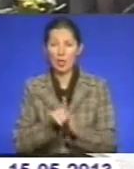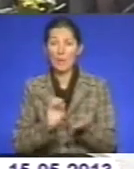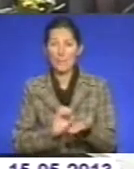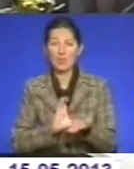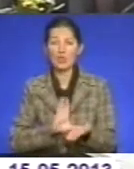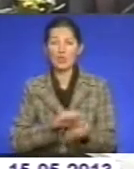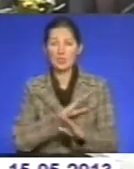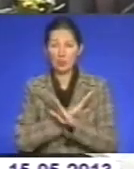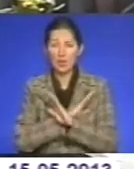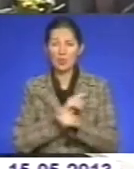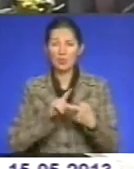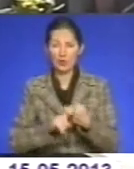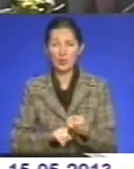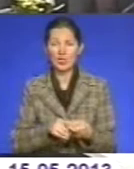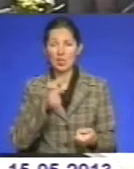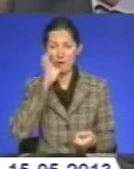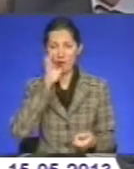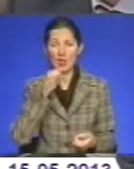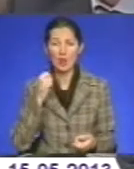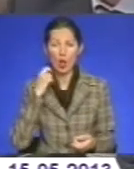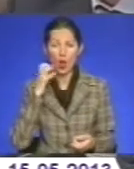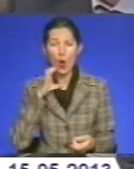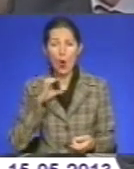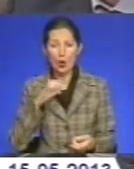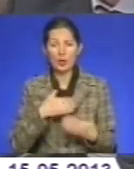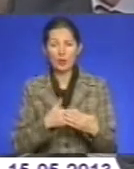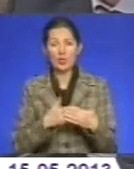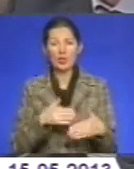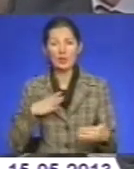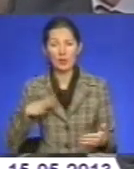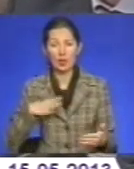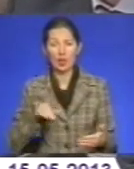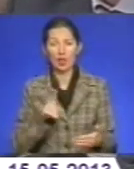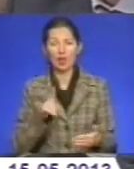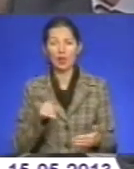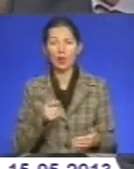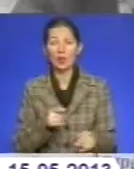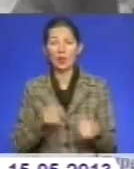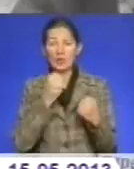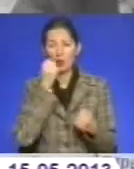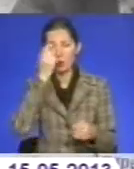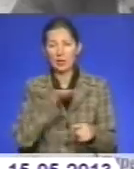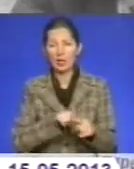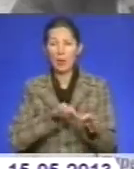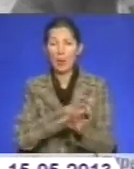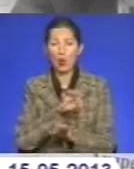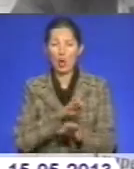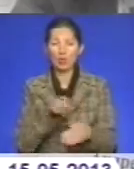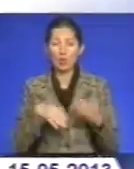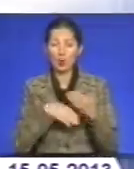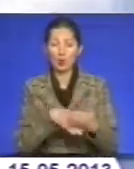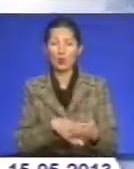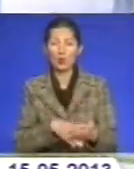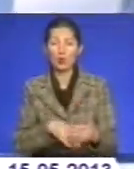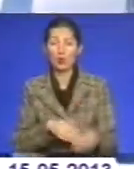алкоголю. Активісти сподіваються, завдяки новим законопроектам допоможуть запрацювати лікувально-діагностичному центру «Охматдит».